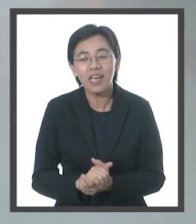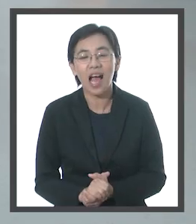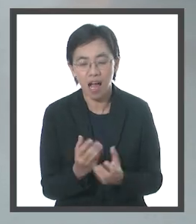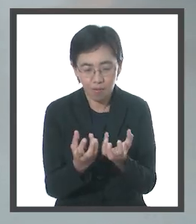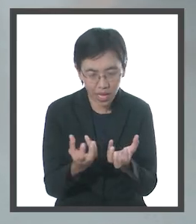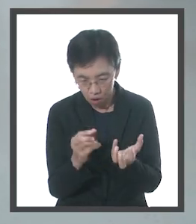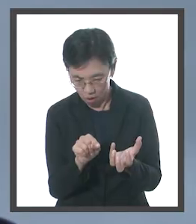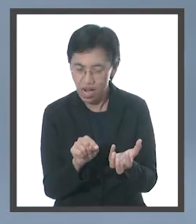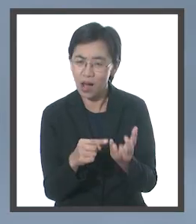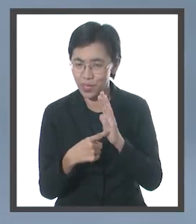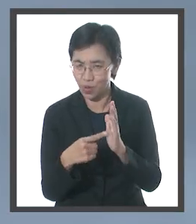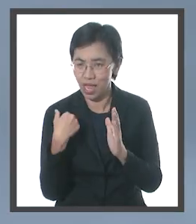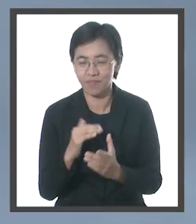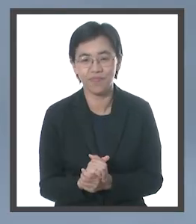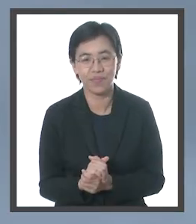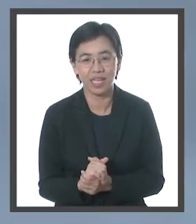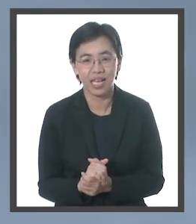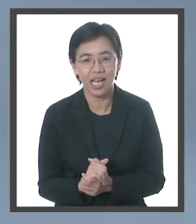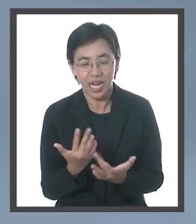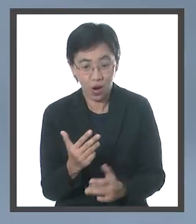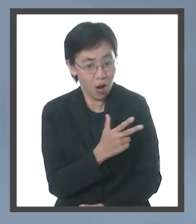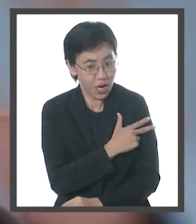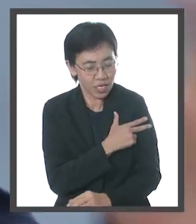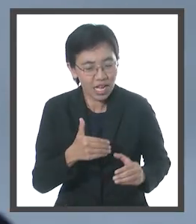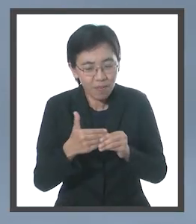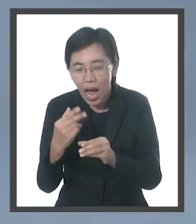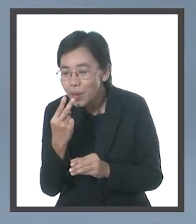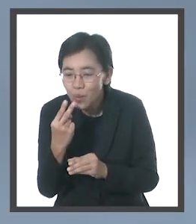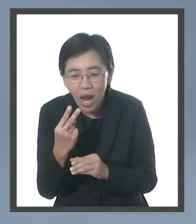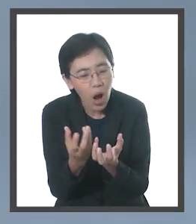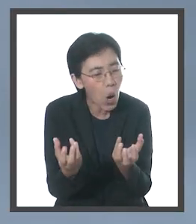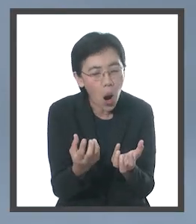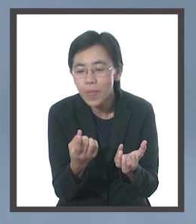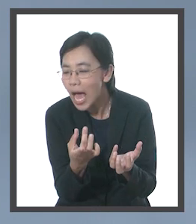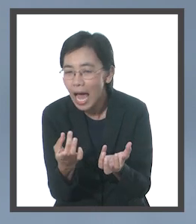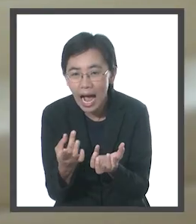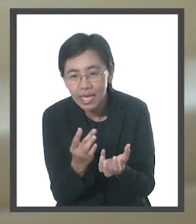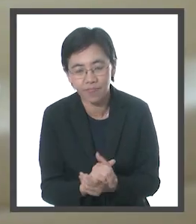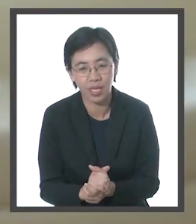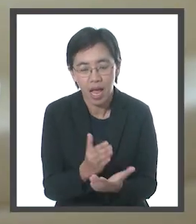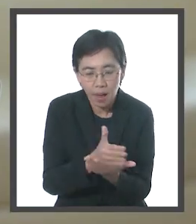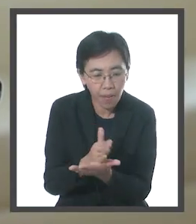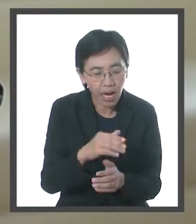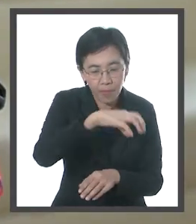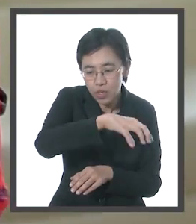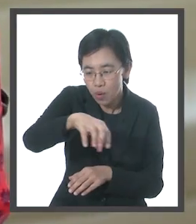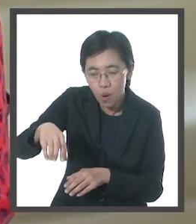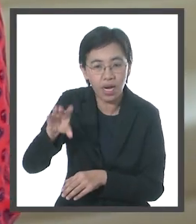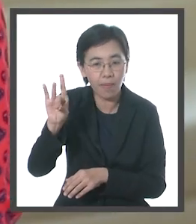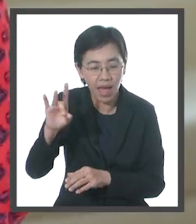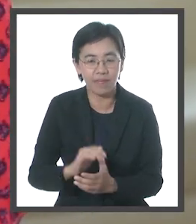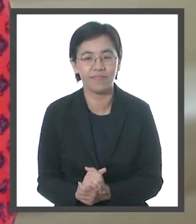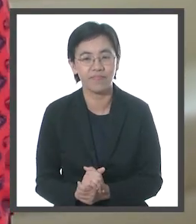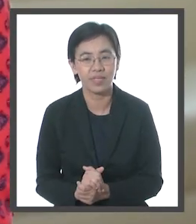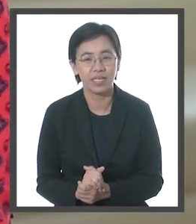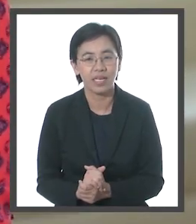างอย่าง ใช่ครับเดี๋ยวดร.สกฤตกาจะพาชมนะครับศูนย์แต่ว่าจะมีทั้งหมด8โซน เพราะฉะนั้นเดี๋ยวการช